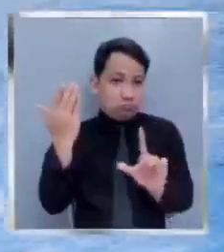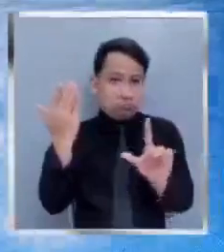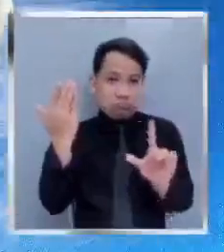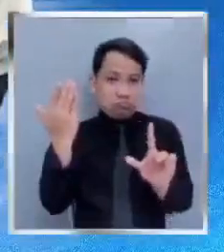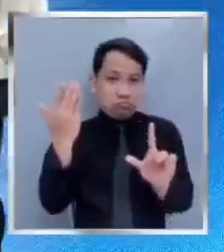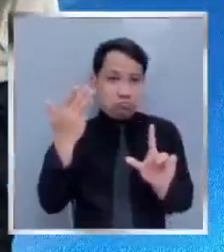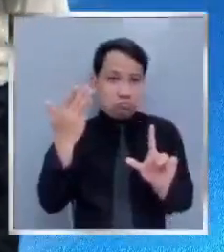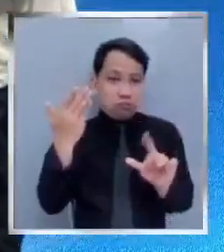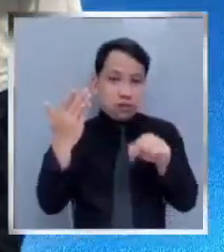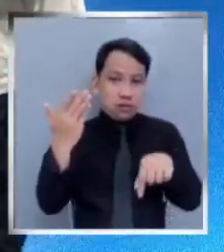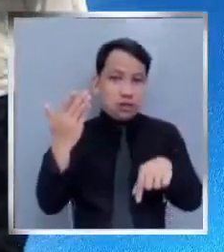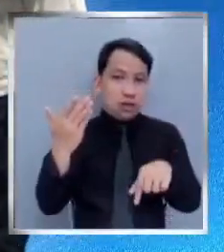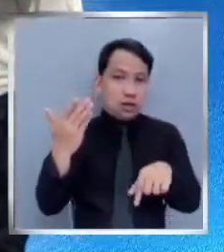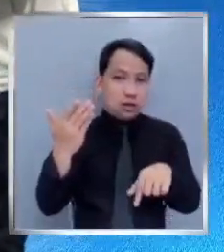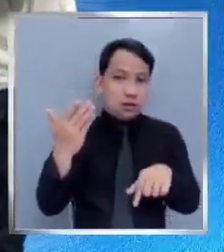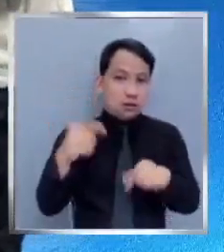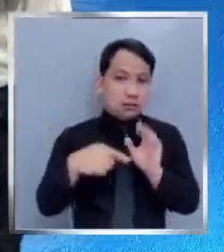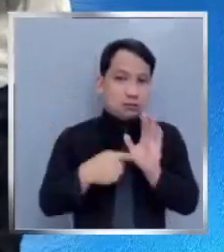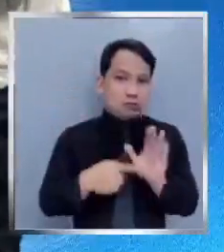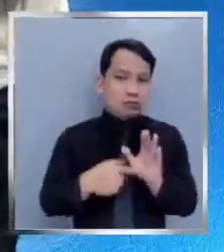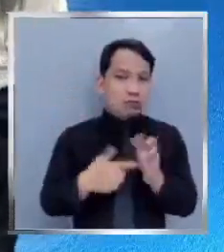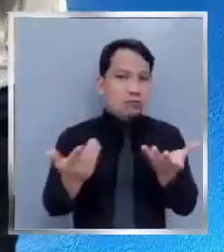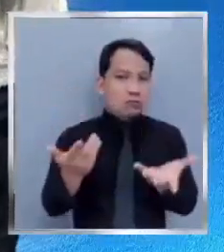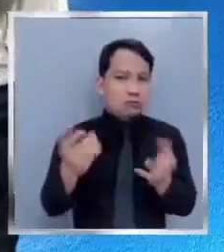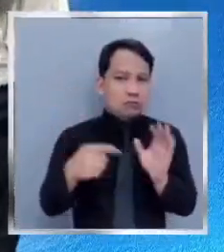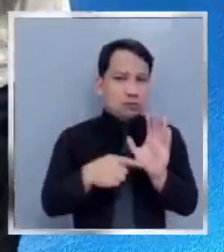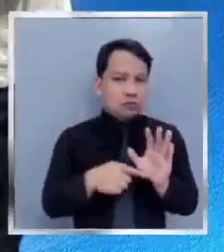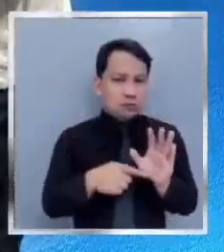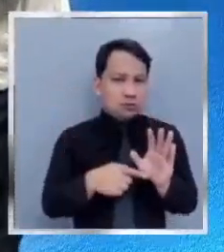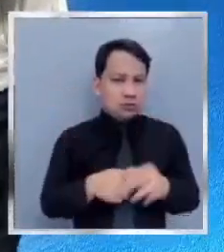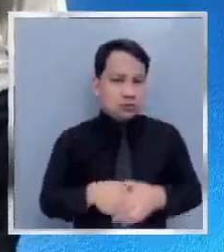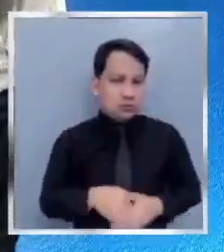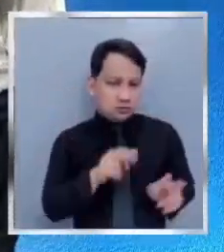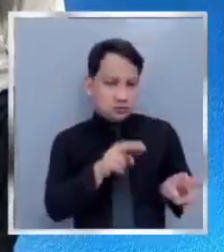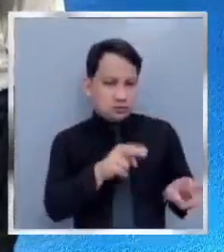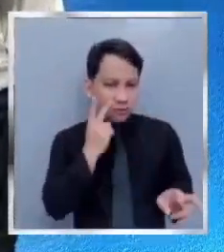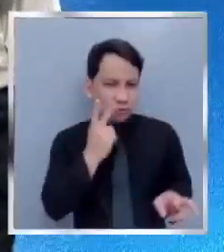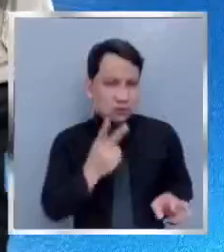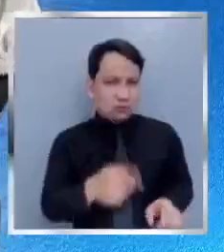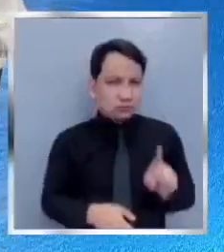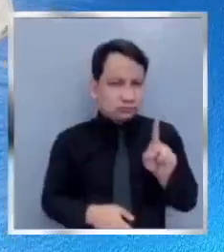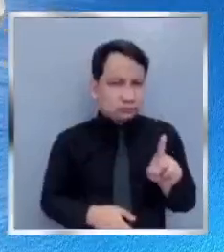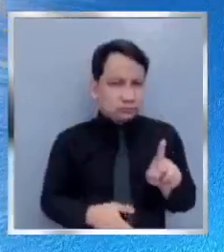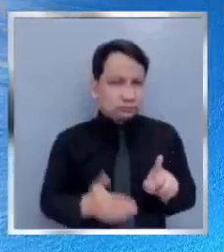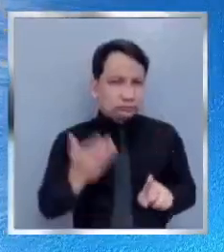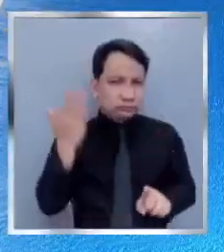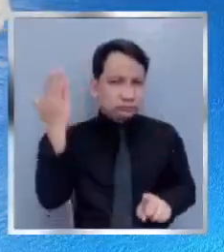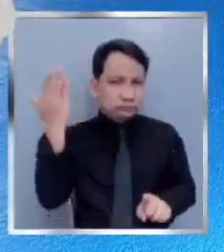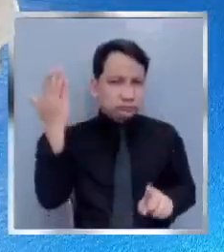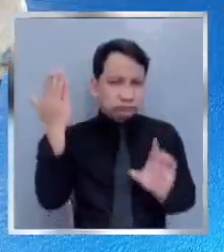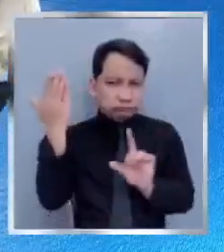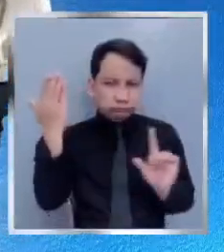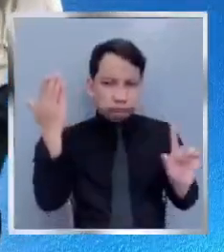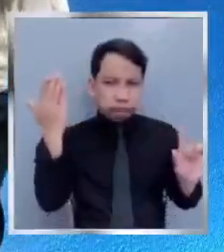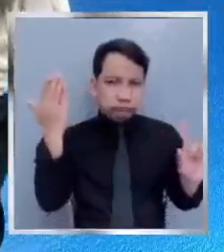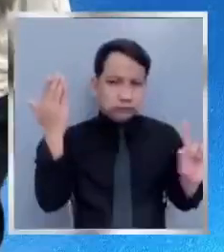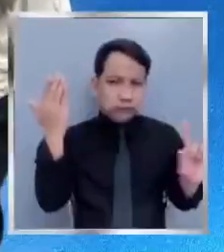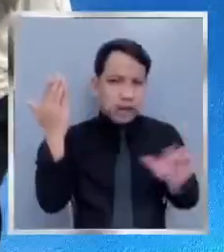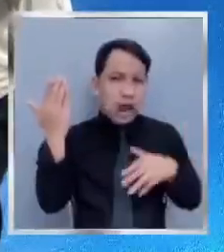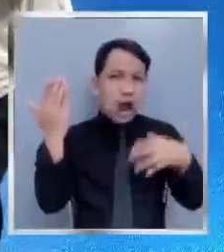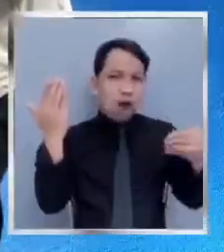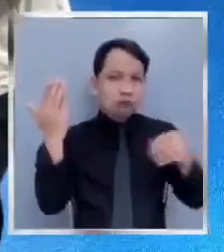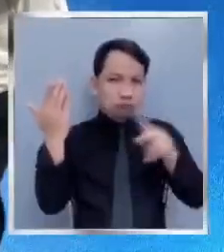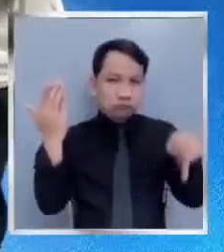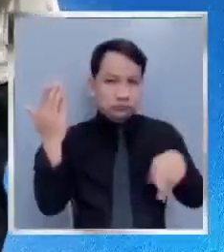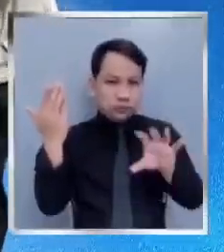dito sa latest wind forecast map ng Metro Weather, may isang sama ng panahon. Pero yan, nasa labas ng PR, yan yung umiikot